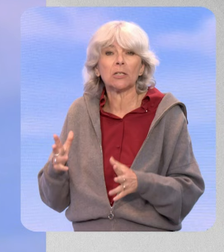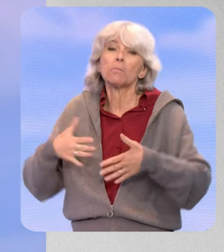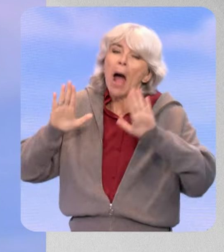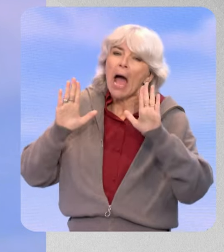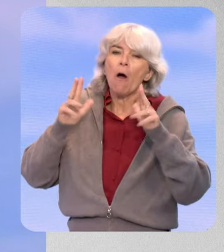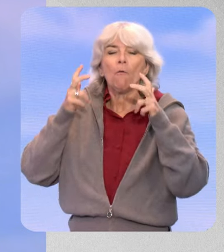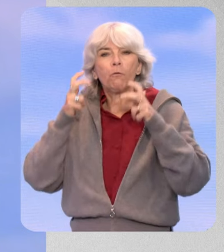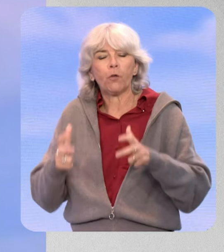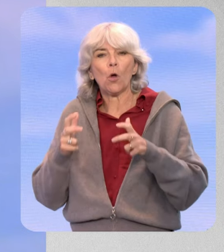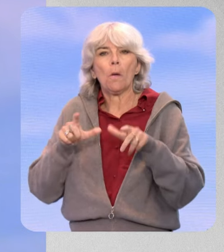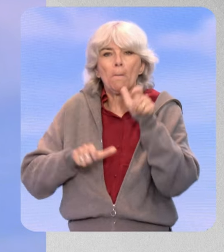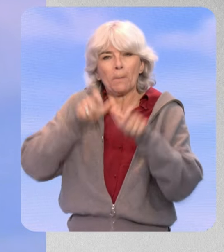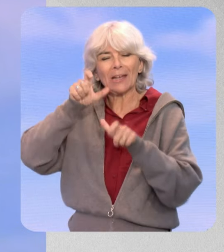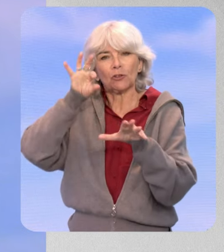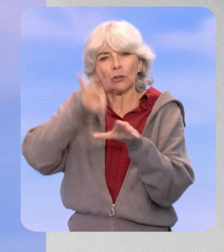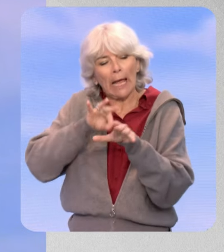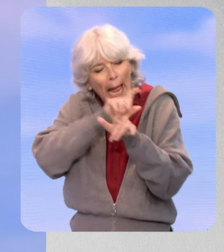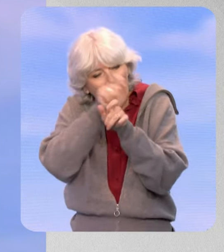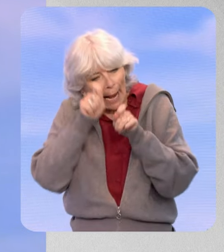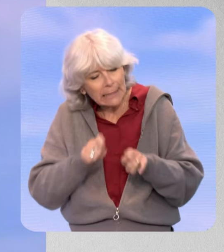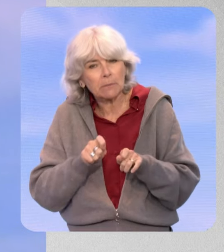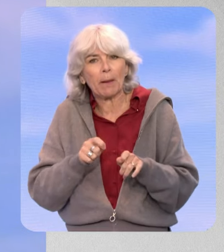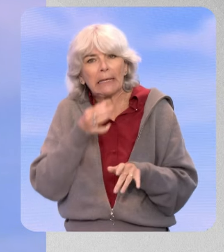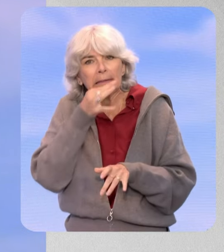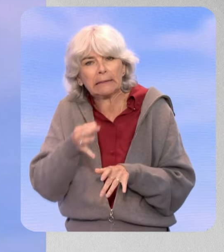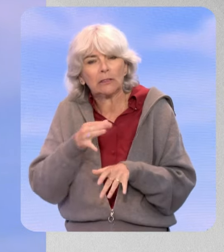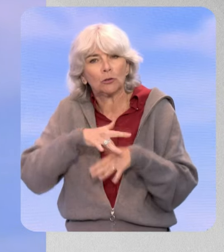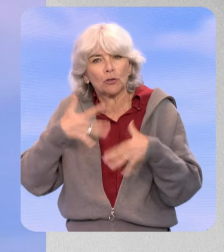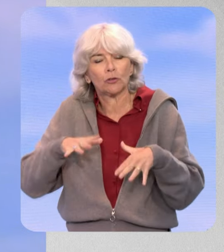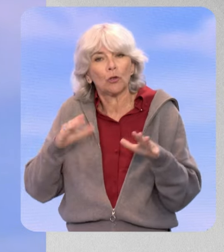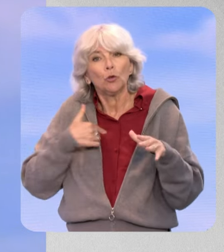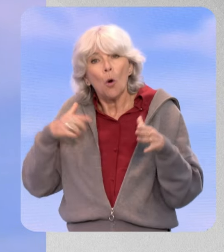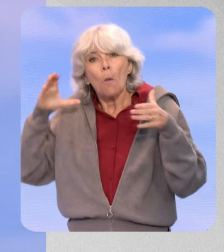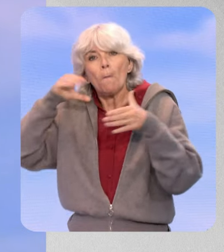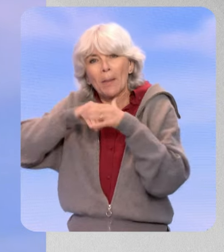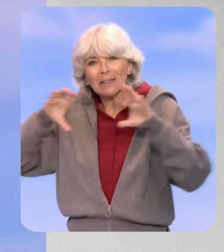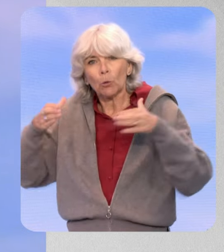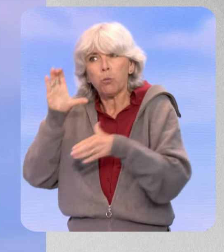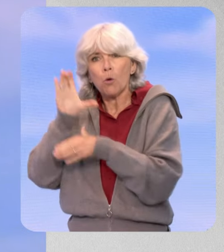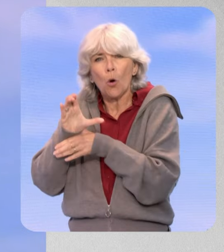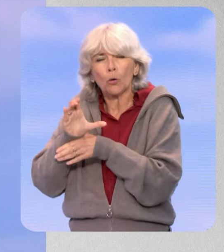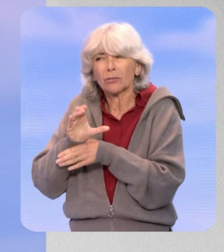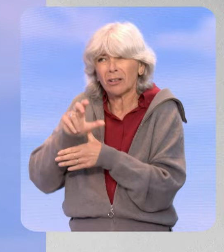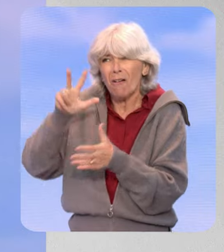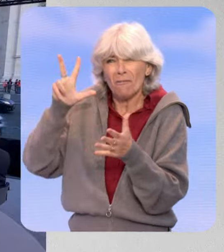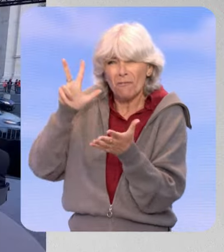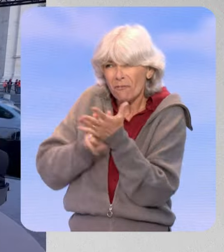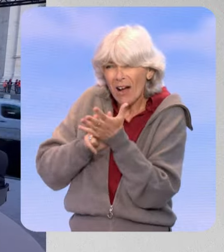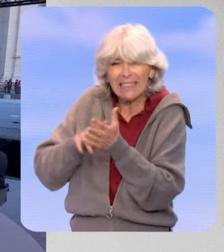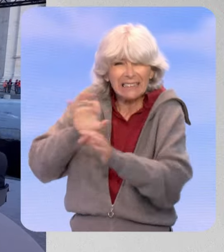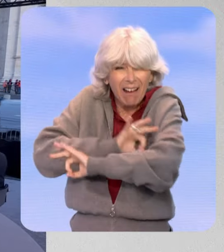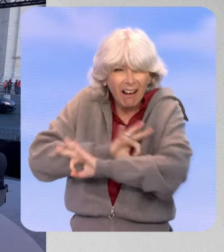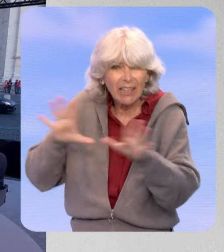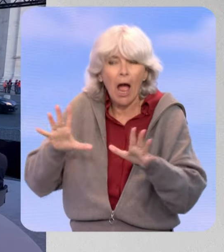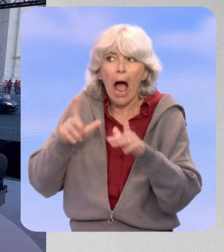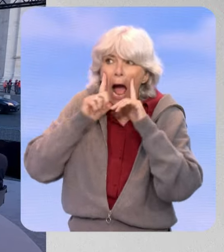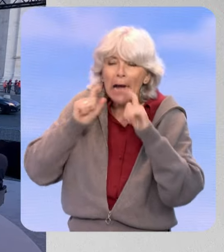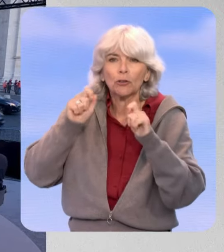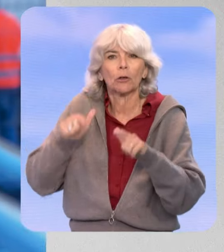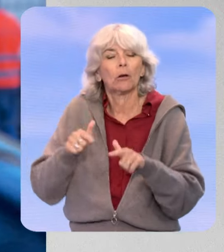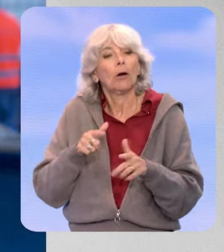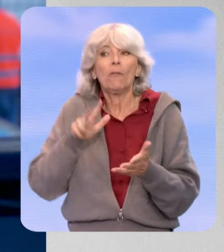nous voulons que nos électeurs soient respectés. Je le répète, nous sommes dans l'opposition et nous ne donnons quitus à personne. Nous serons extrêmement vigilants. Vous